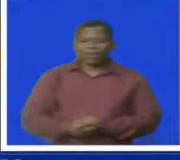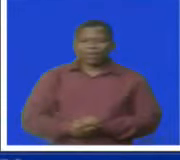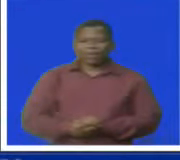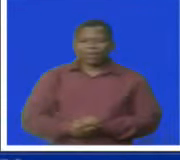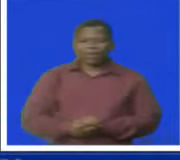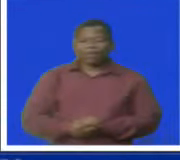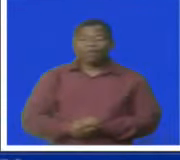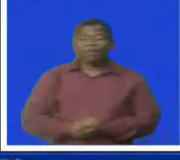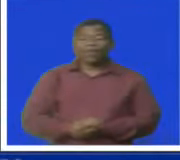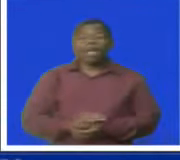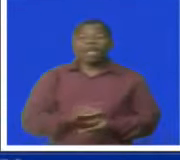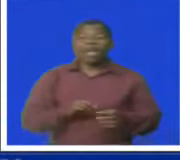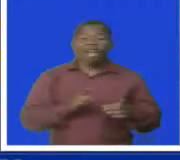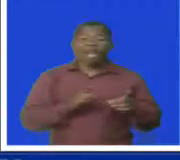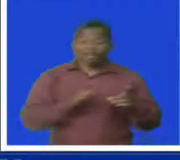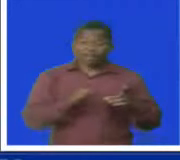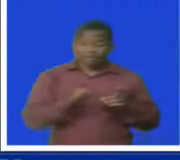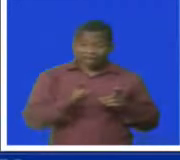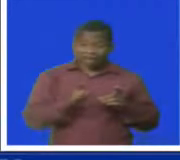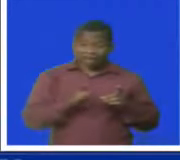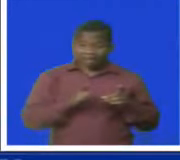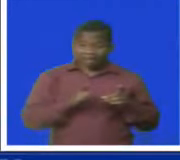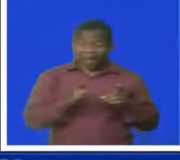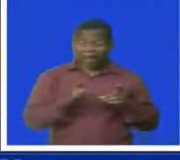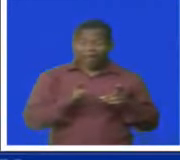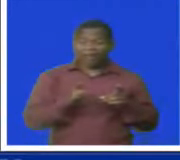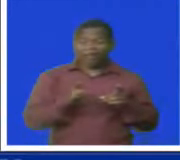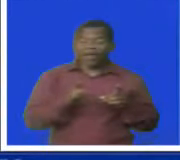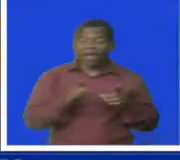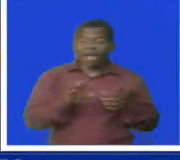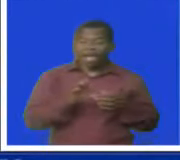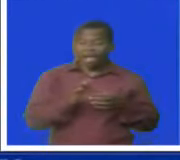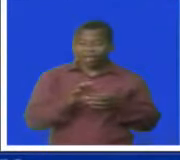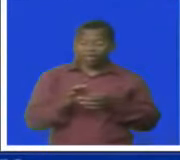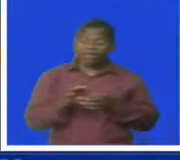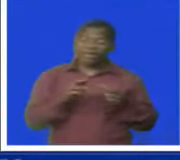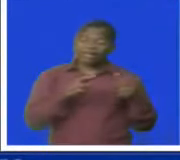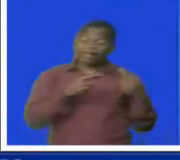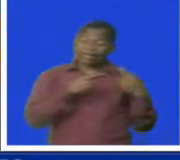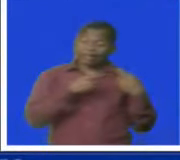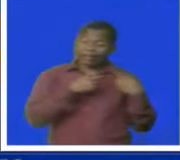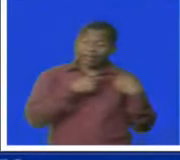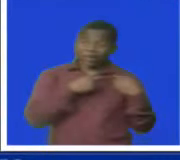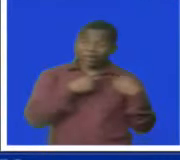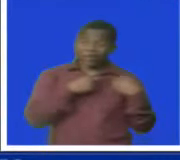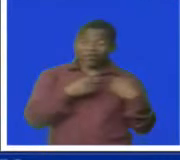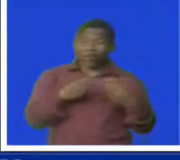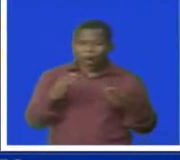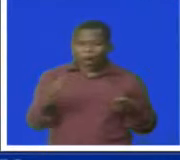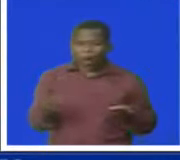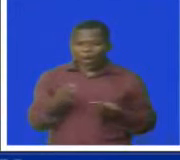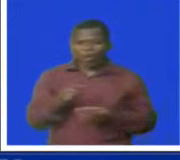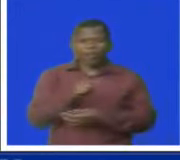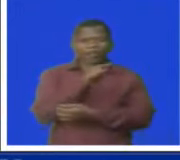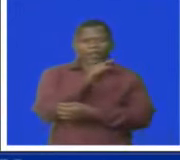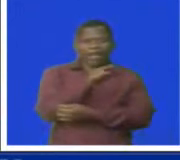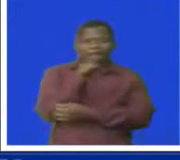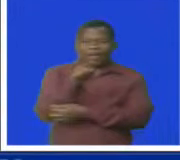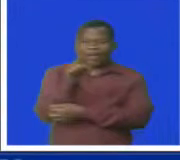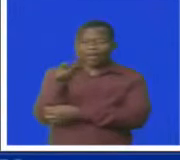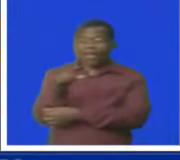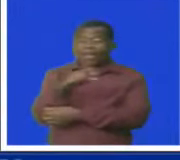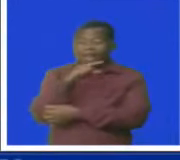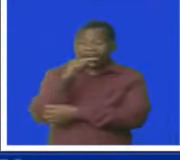Umqondisi wetelibalo amozwane uthi umthetho loshaywe inhlangano yebunye bemave yase-Africa i-African Charter on